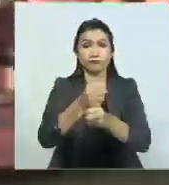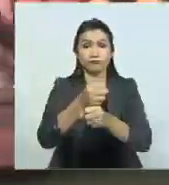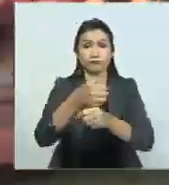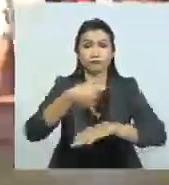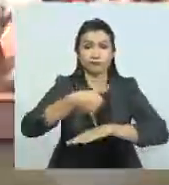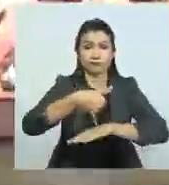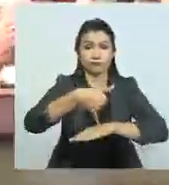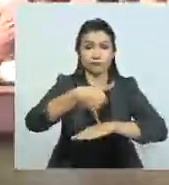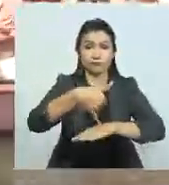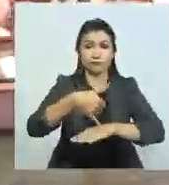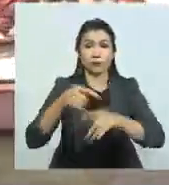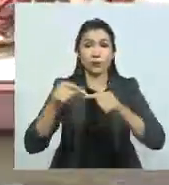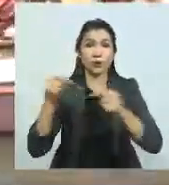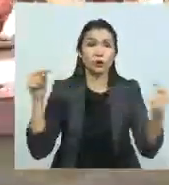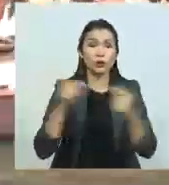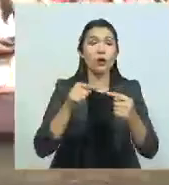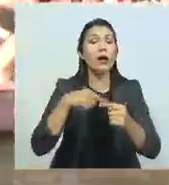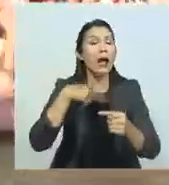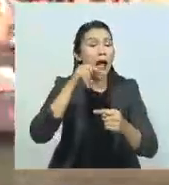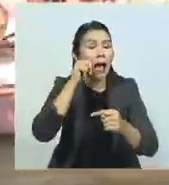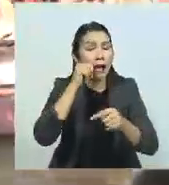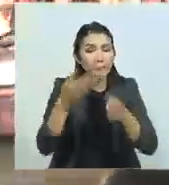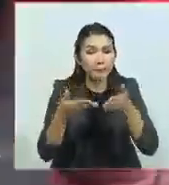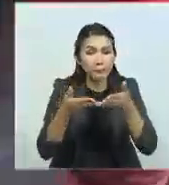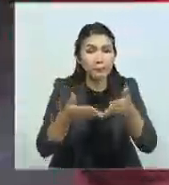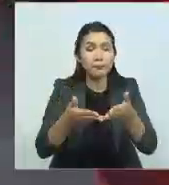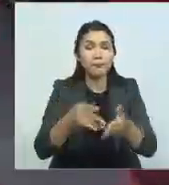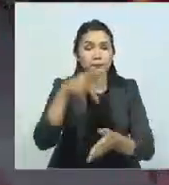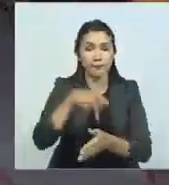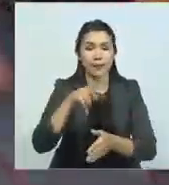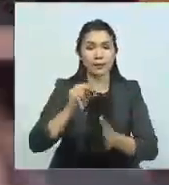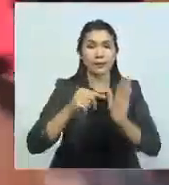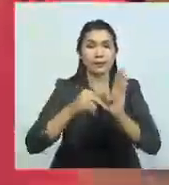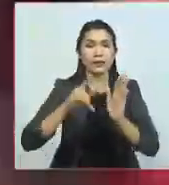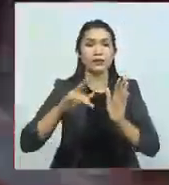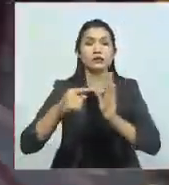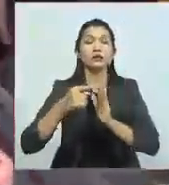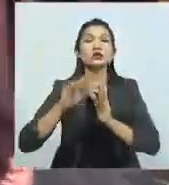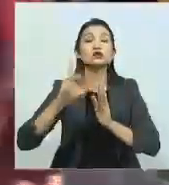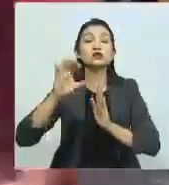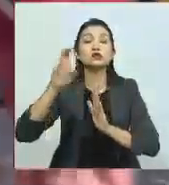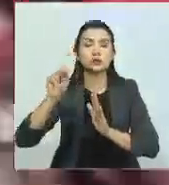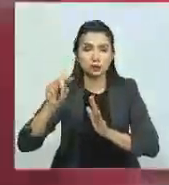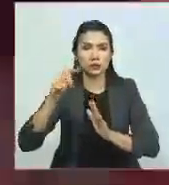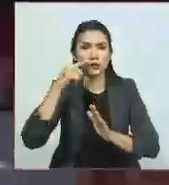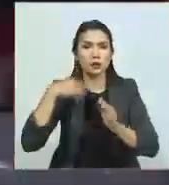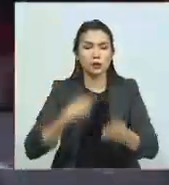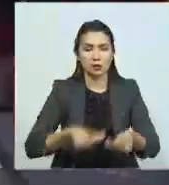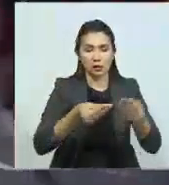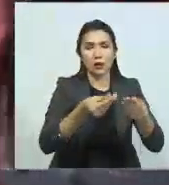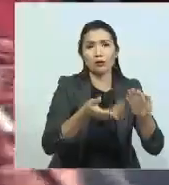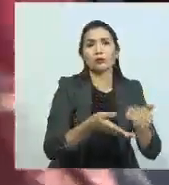ธีไปยังท่าน้ำวัดพนัญเชิงวรวิหารเพื่อที่จะส่งมอบให้กับผู้บังคับหมู่เรือกลับ